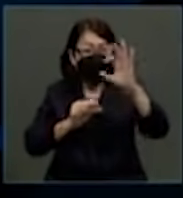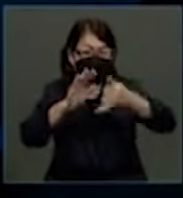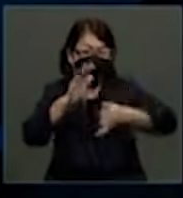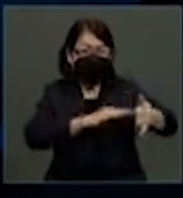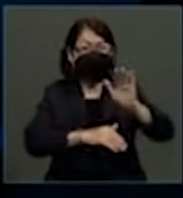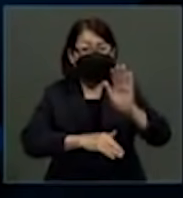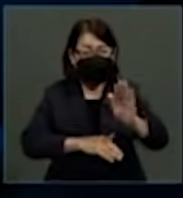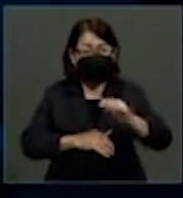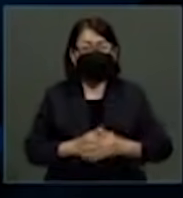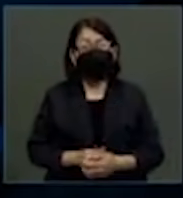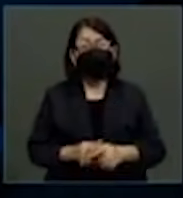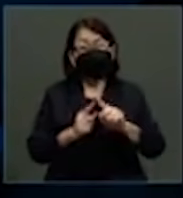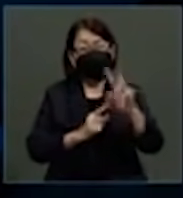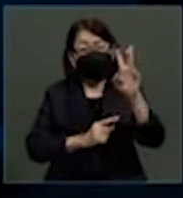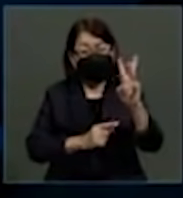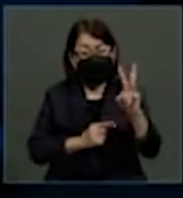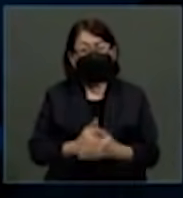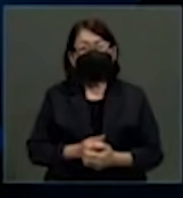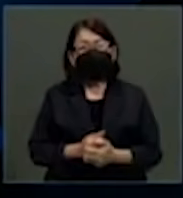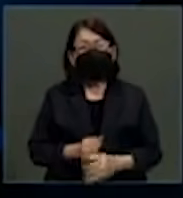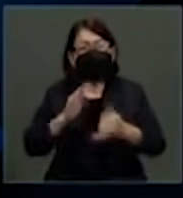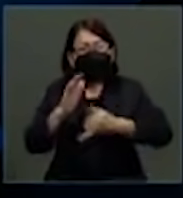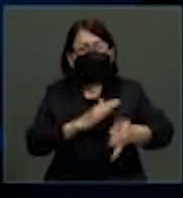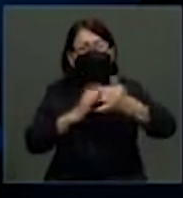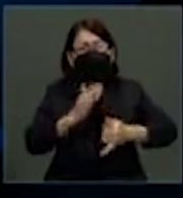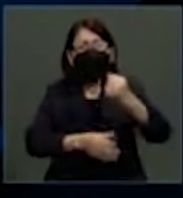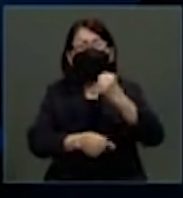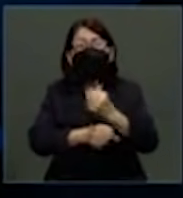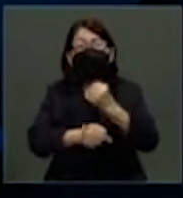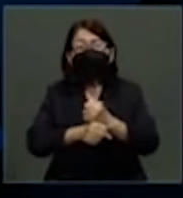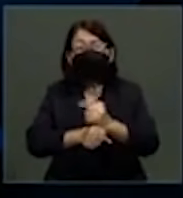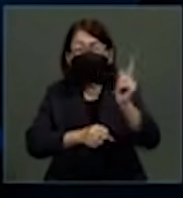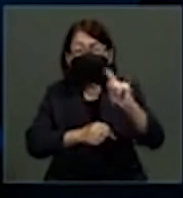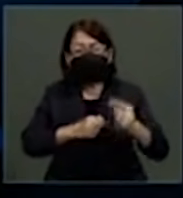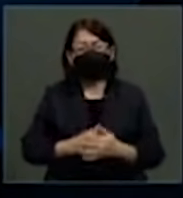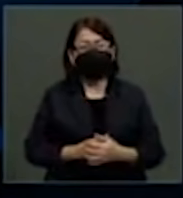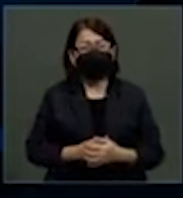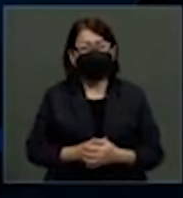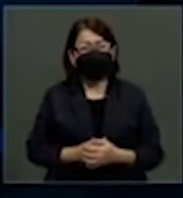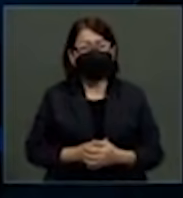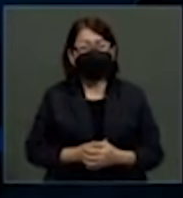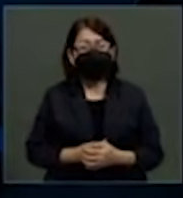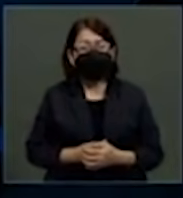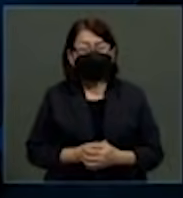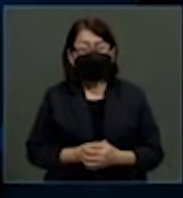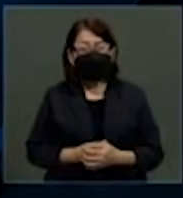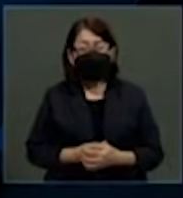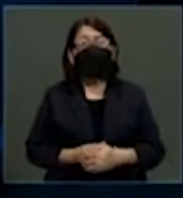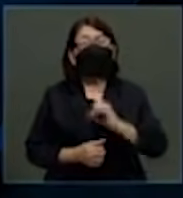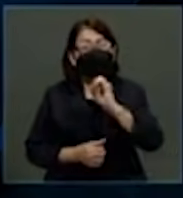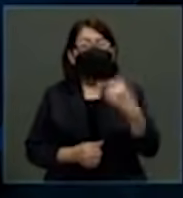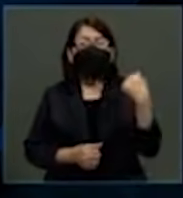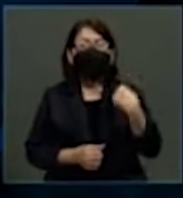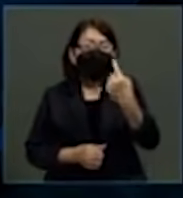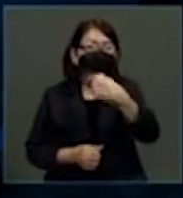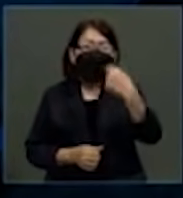3 4 5นะครับก็จะเชื่อมโยงกันกับเคอร์ฟิวนะครับข้อที่6ครับมาตรการปฏิบัติง